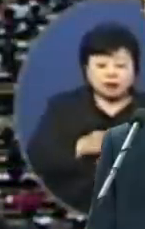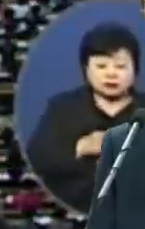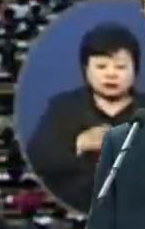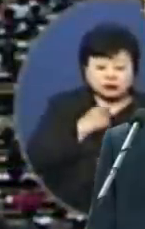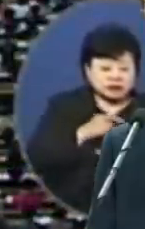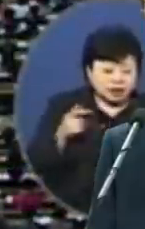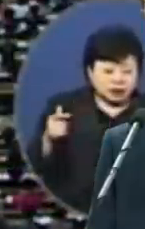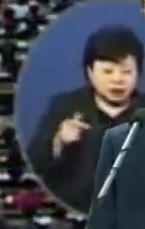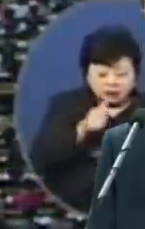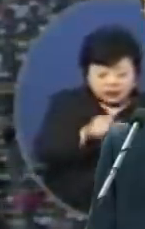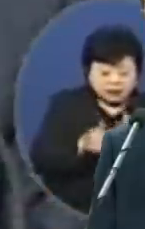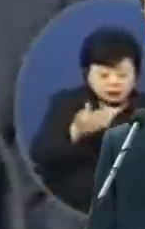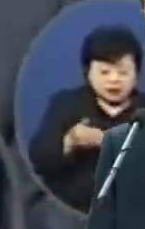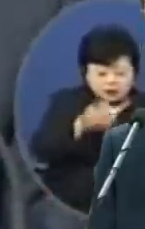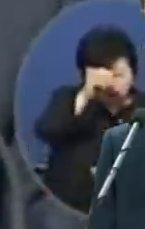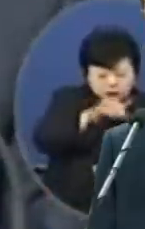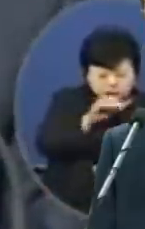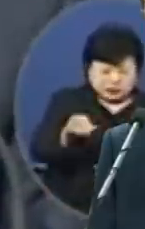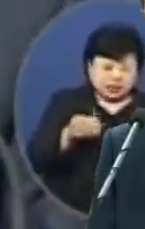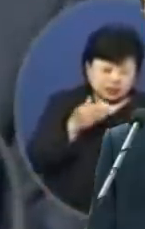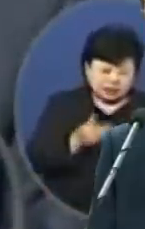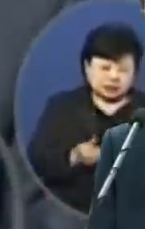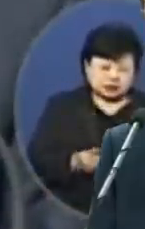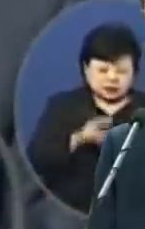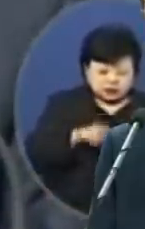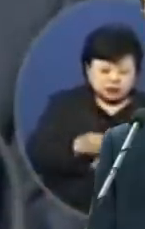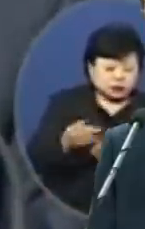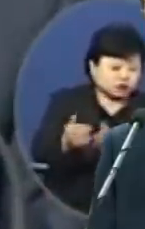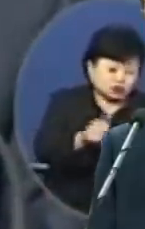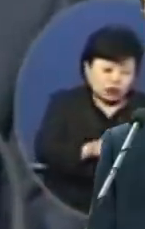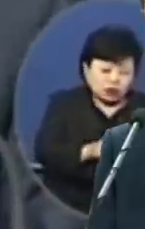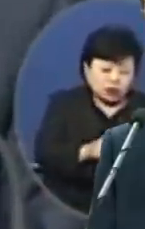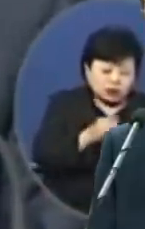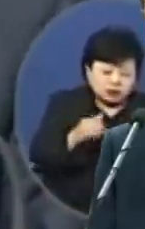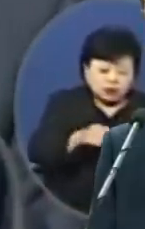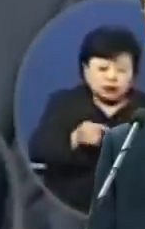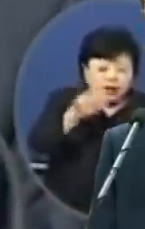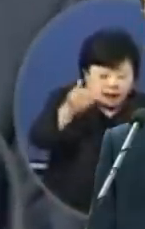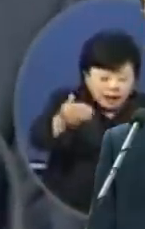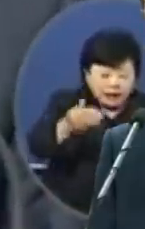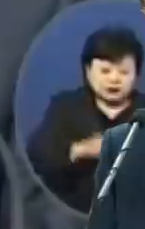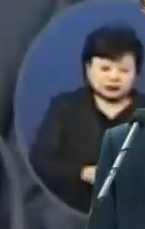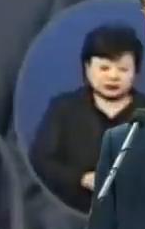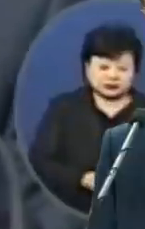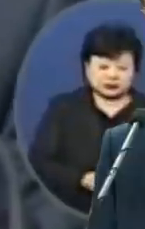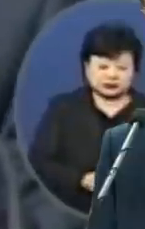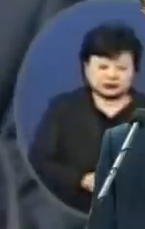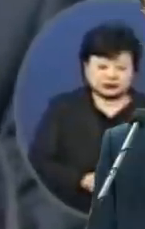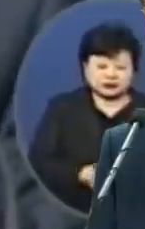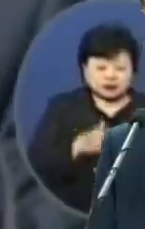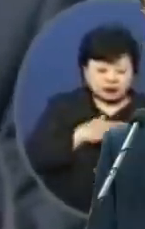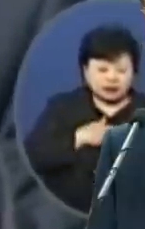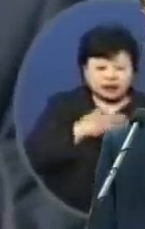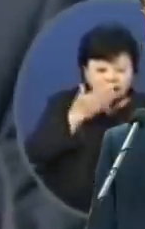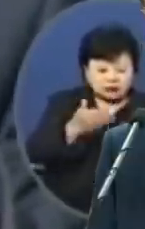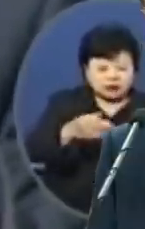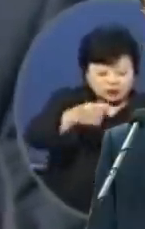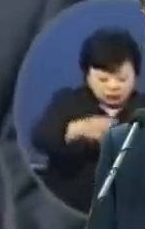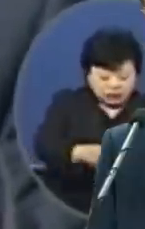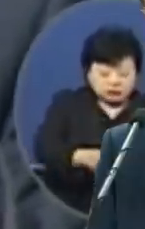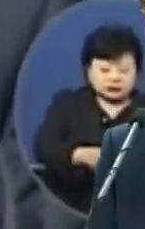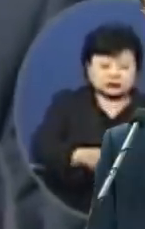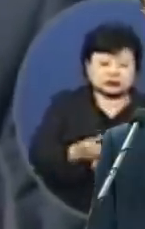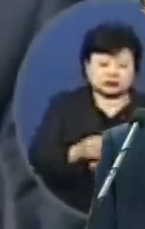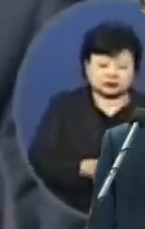가졌습니다. 하나님께서 너는 십자가에서 제물이 되어 죽어서 사람들을 구원하라, 이것이 내가 결정하는 좋은